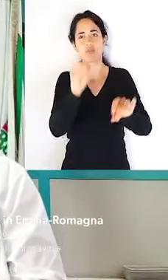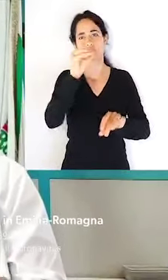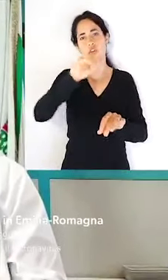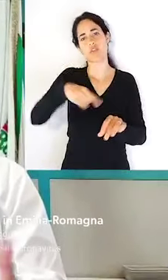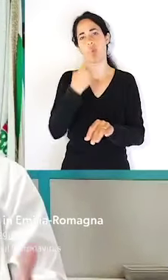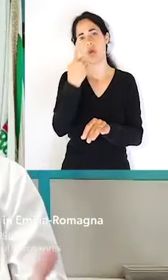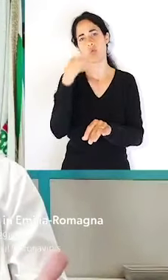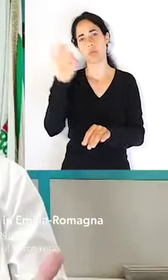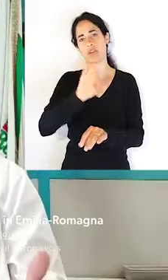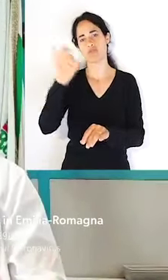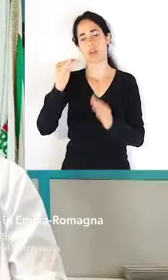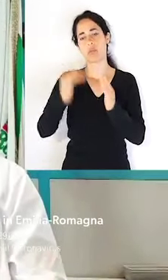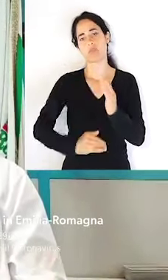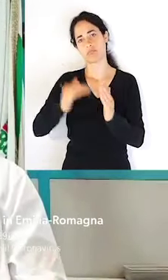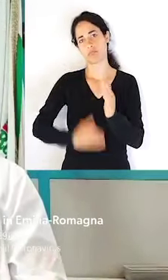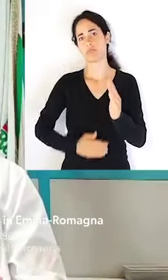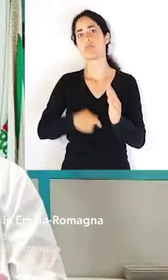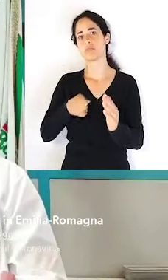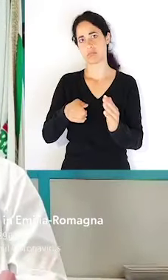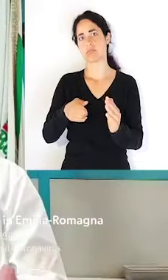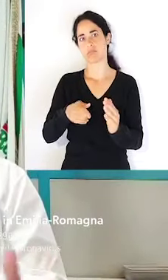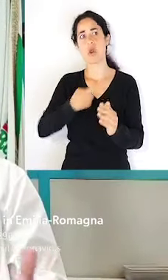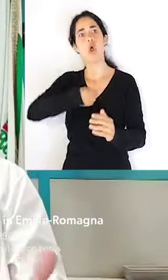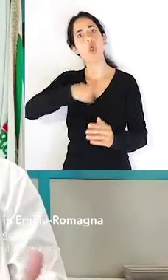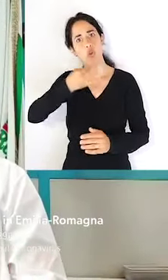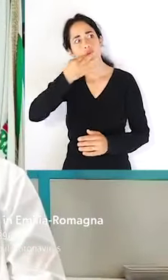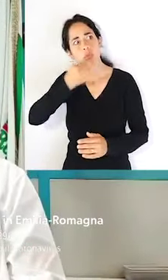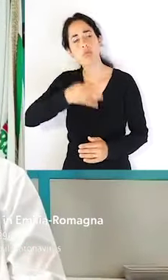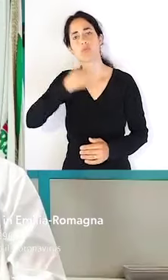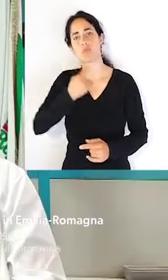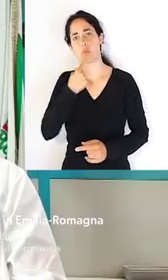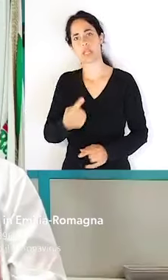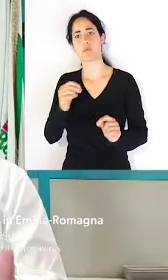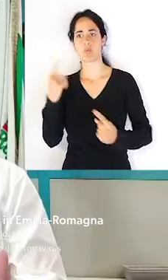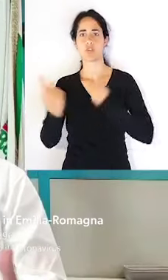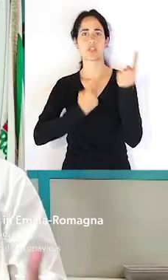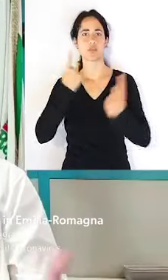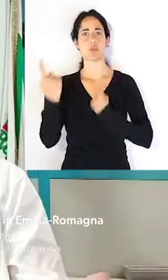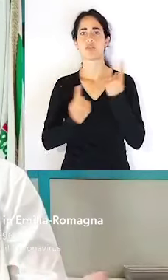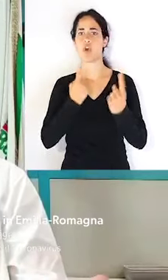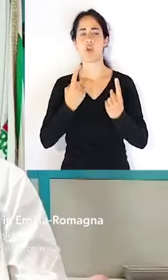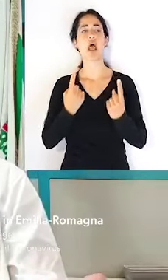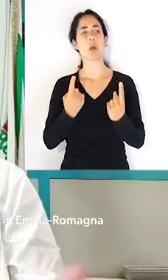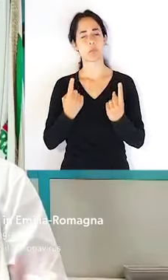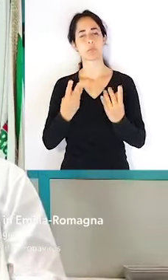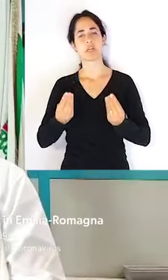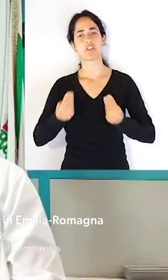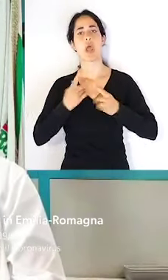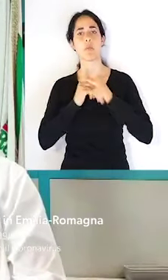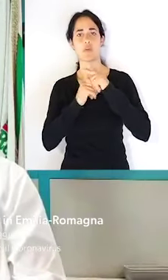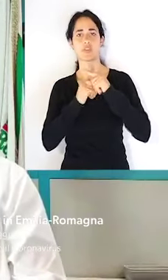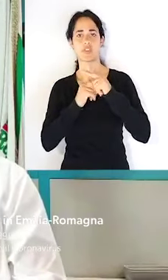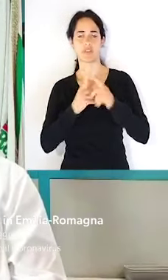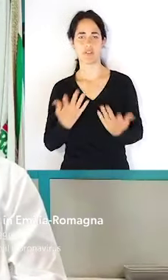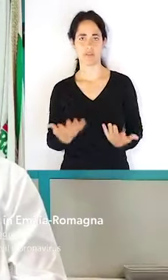0,1% possiamo dire che la situazione è una situazione davvero